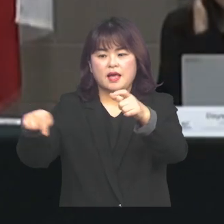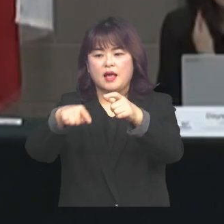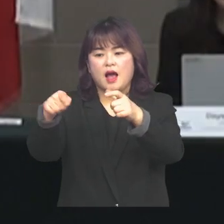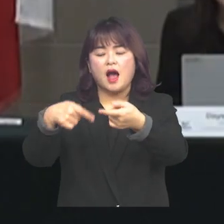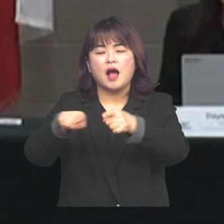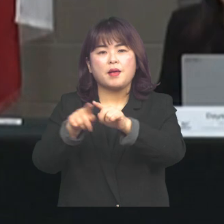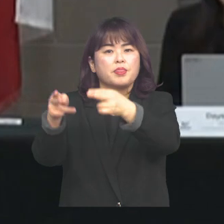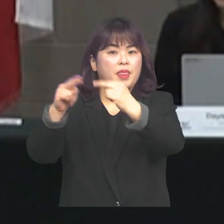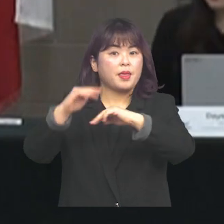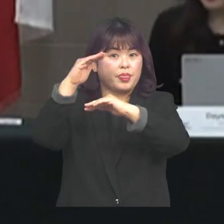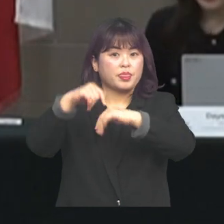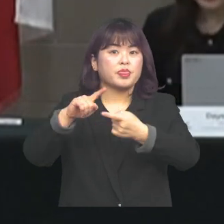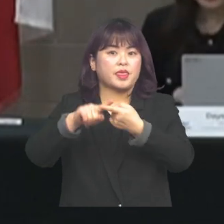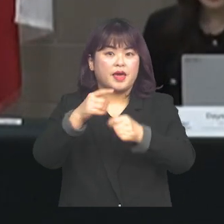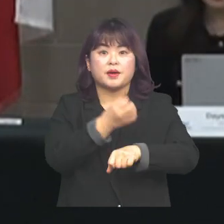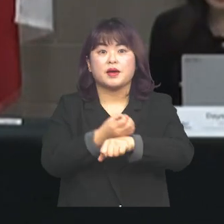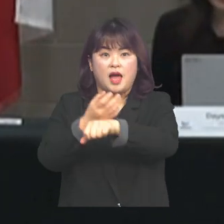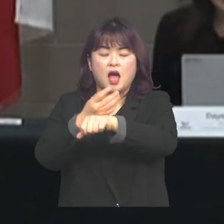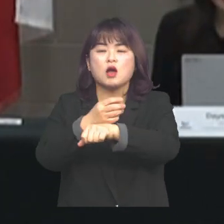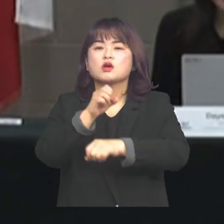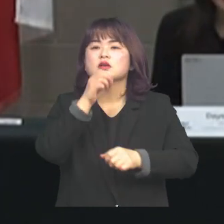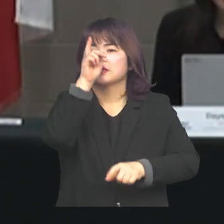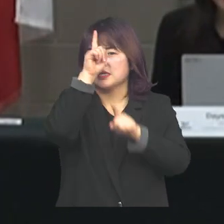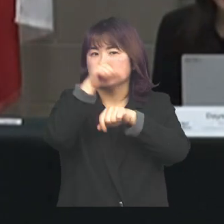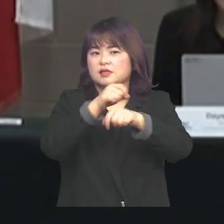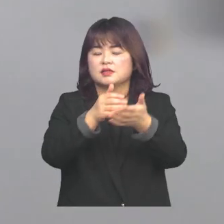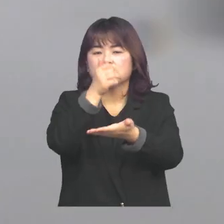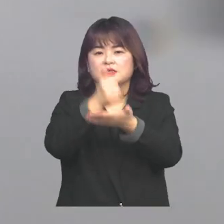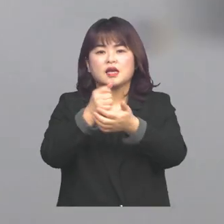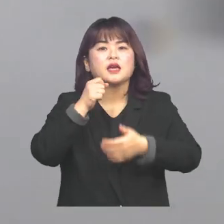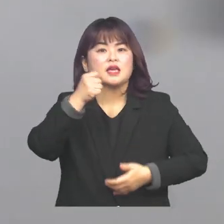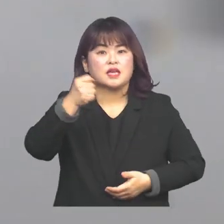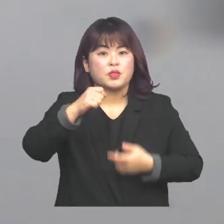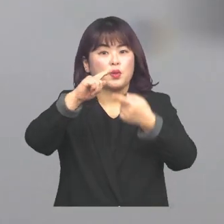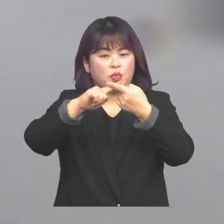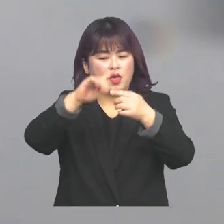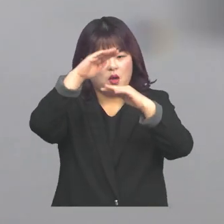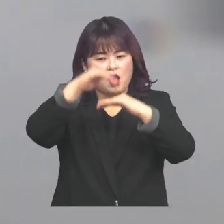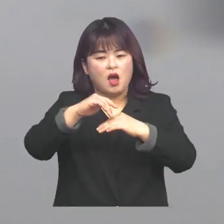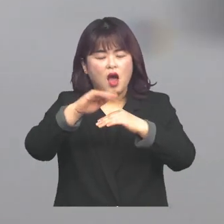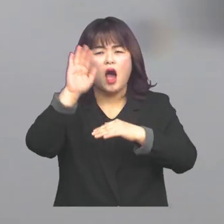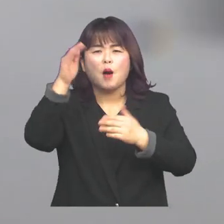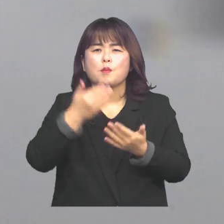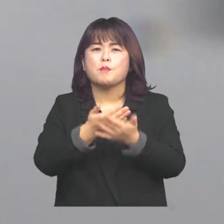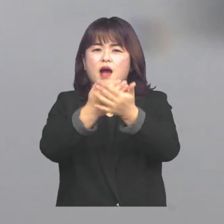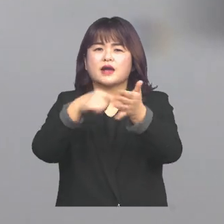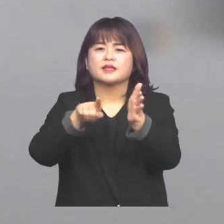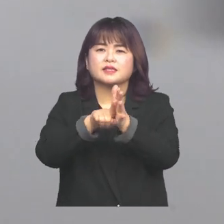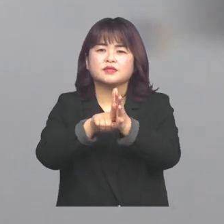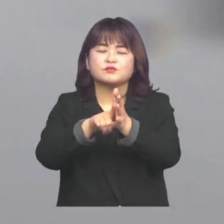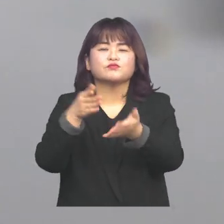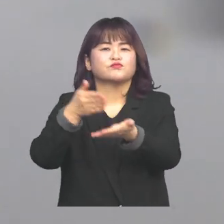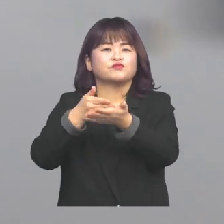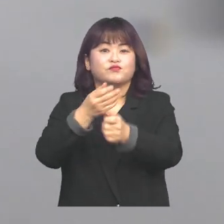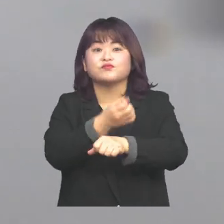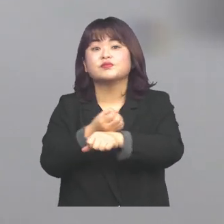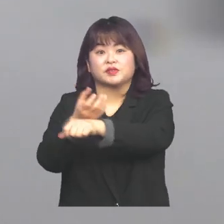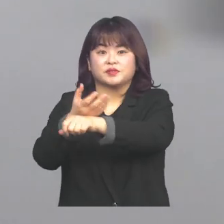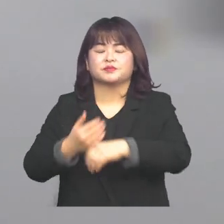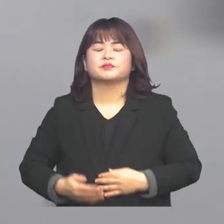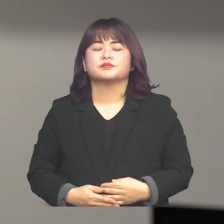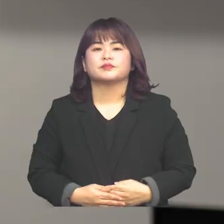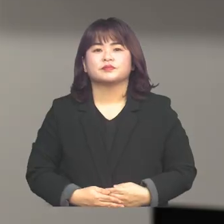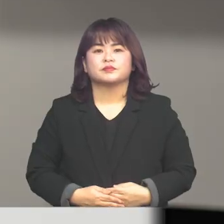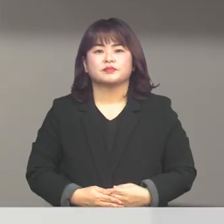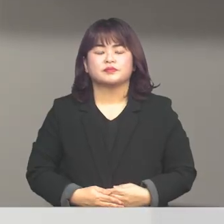카운티 자매결연 체결을 취재하고 이상일 시장을 인터뷰해 향후 두 도시의 상생 발전에 대한 전망을 기사로